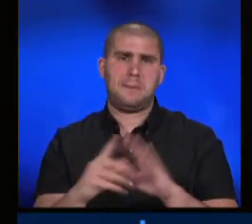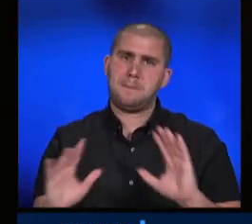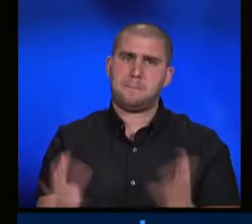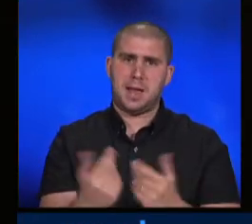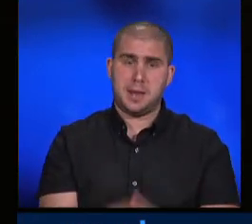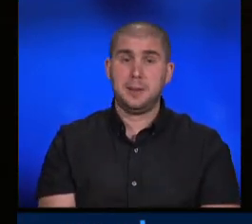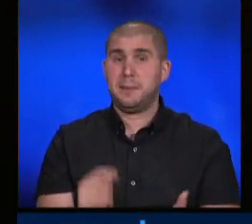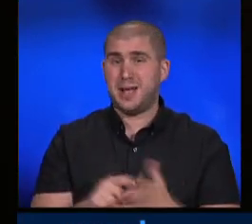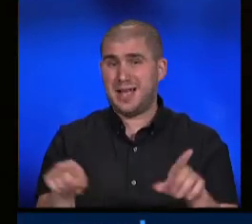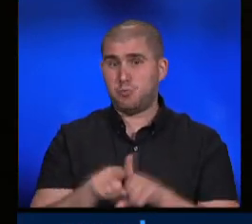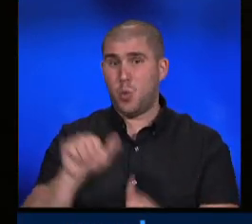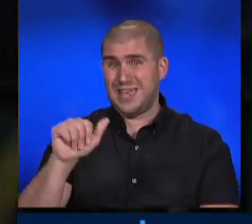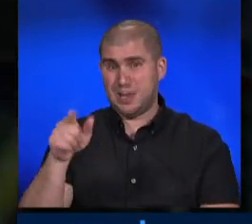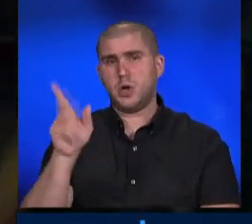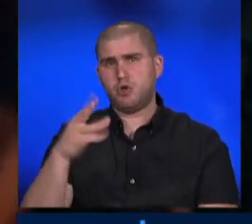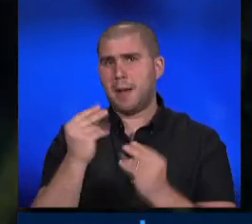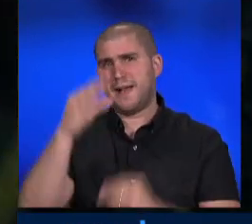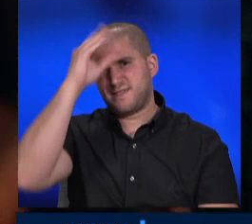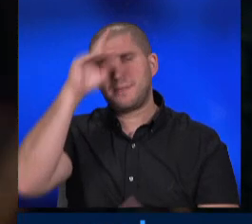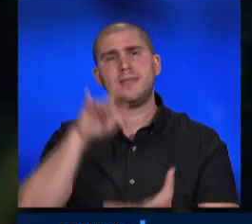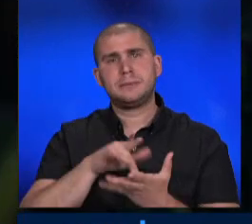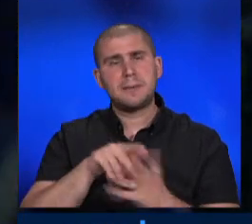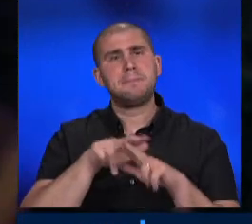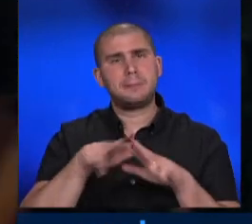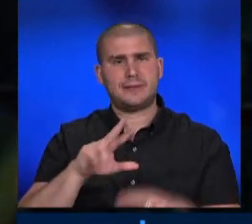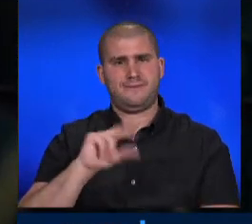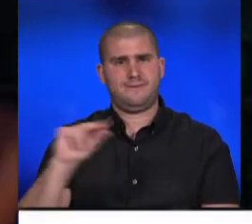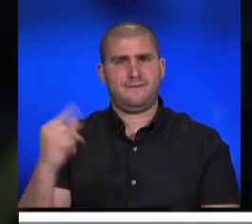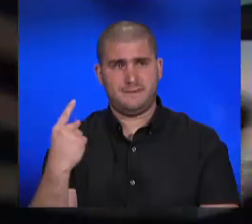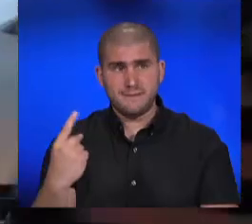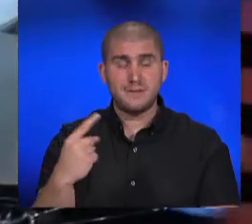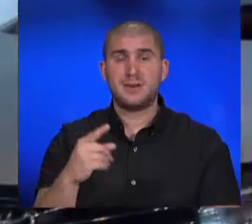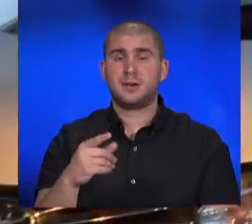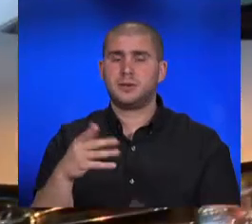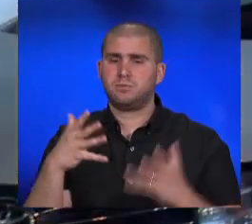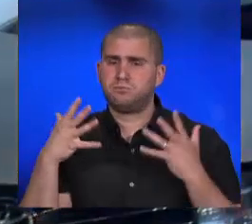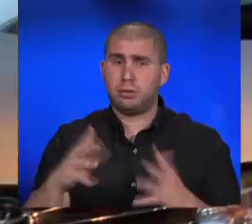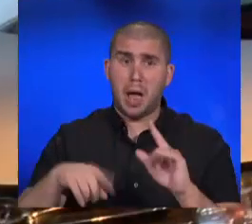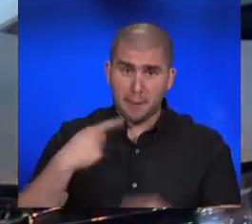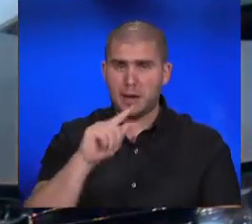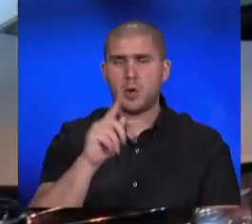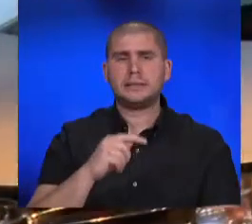איגור יש עוד לא מעט גברים שנמצאים במצב דומה, שההתקף הבא שלהם הוא כנראה רק עניין של זמן.